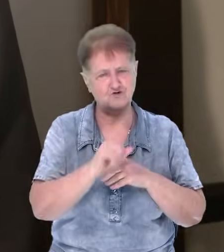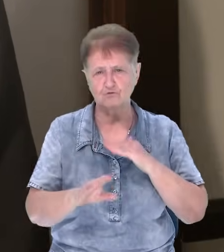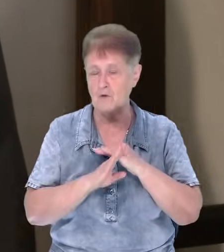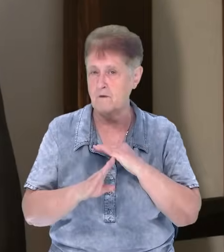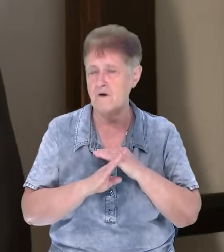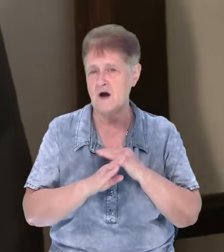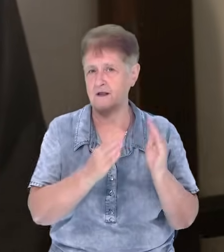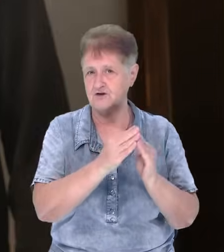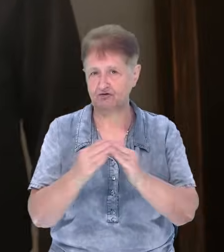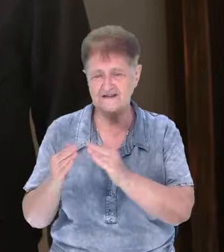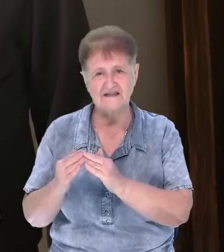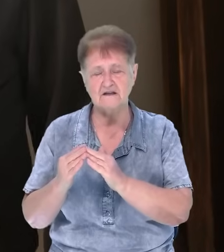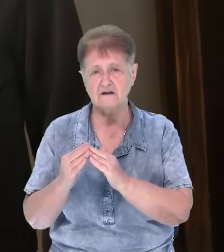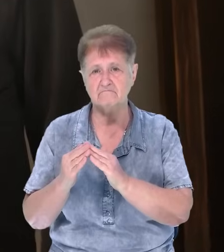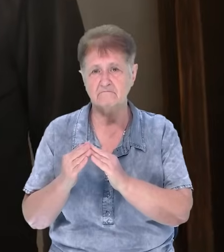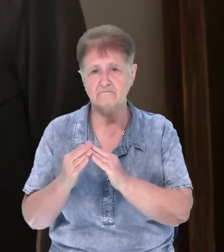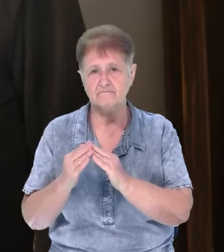допомагали. Тобто сусіди,